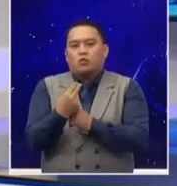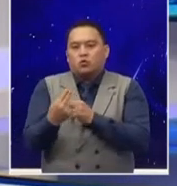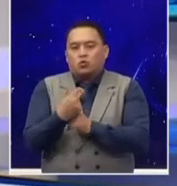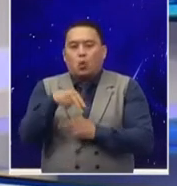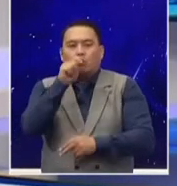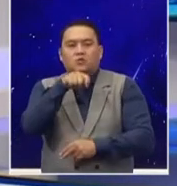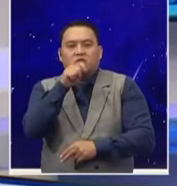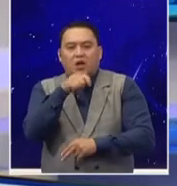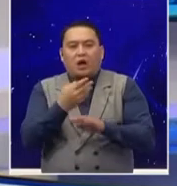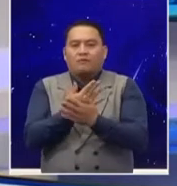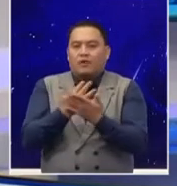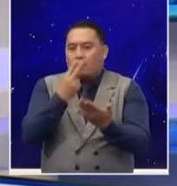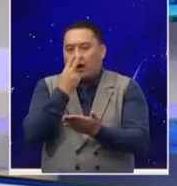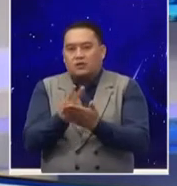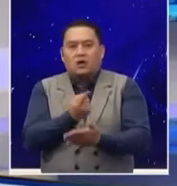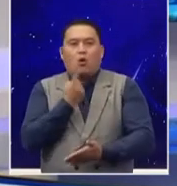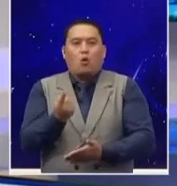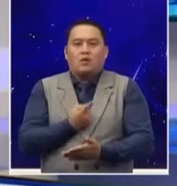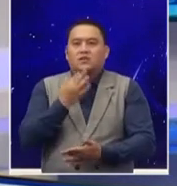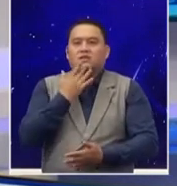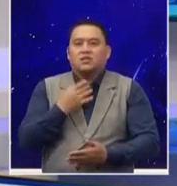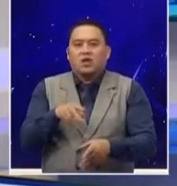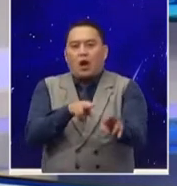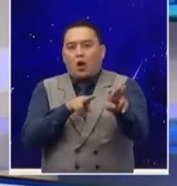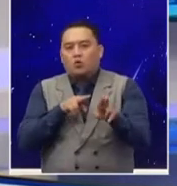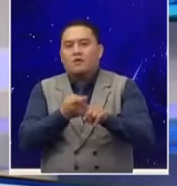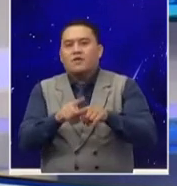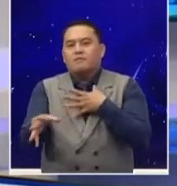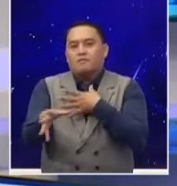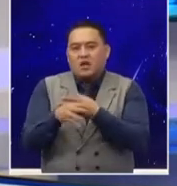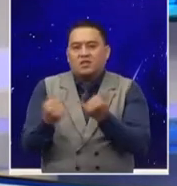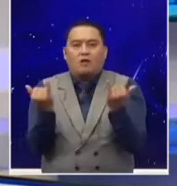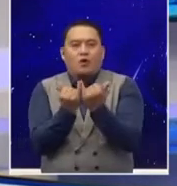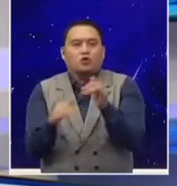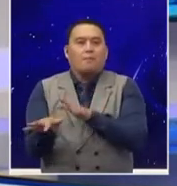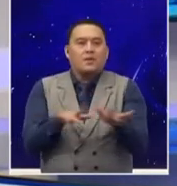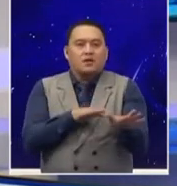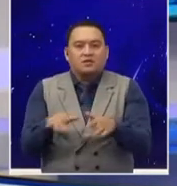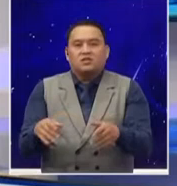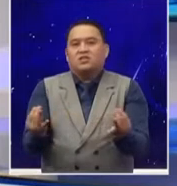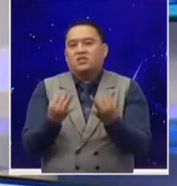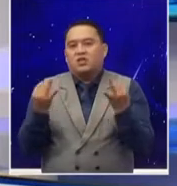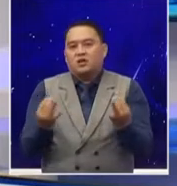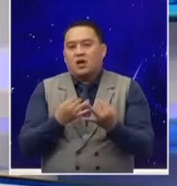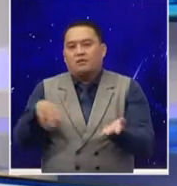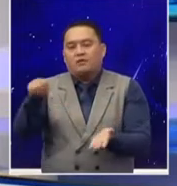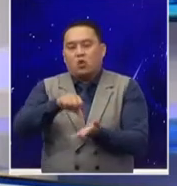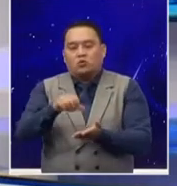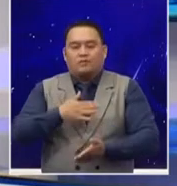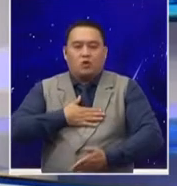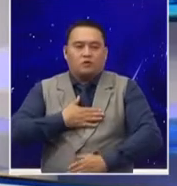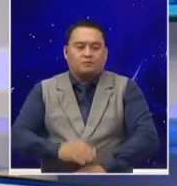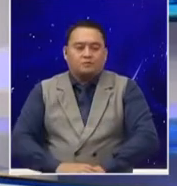пернатого хищника и продемонстрировали навыки национальной охоты. Вместе с гостями мероприятия за зрелищным шоу наблюдала и